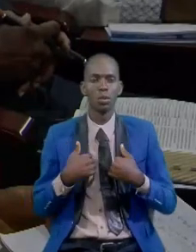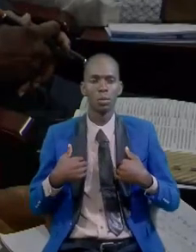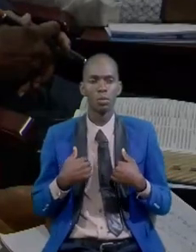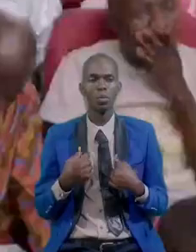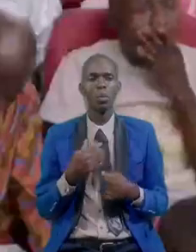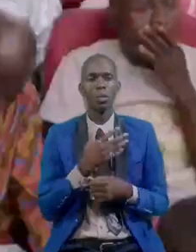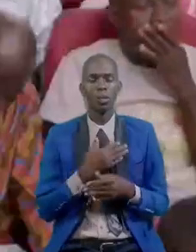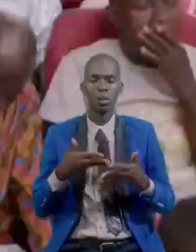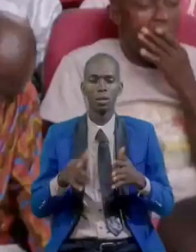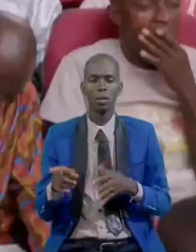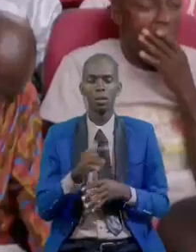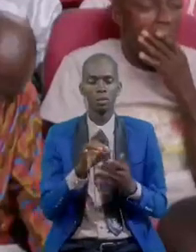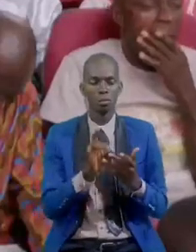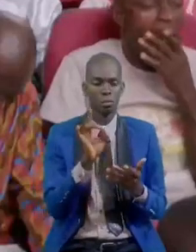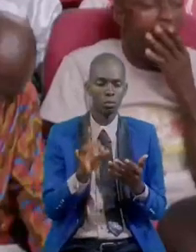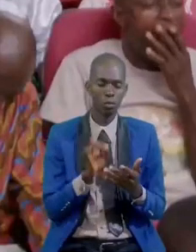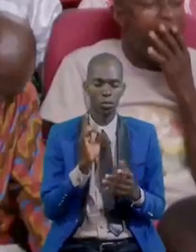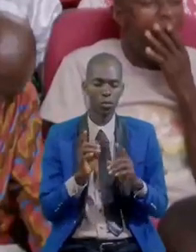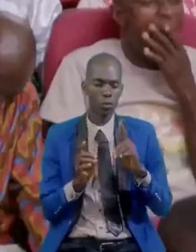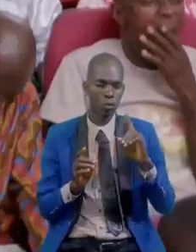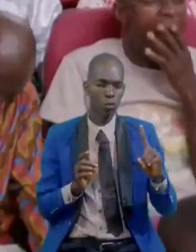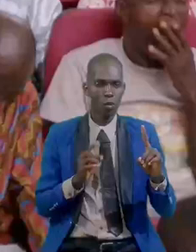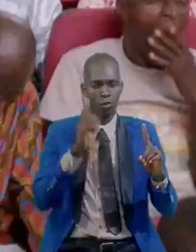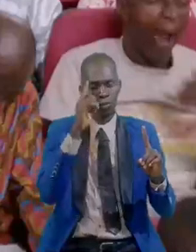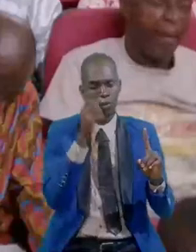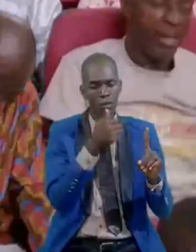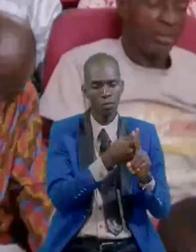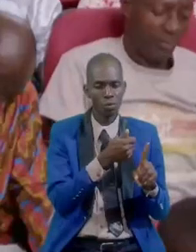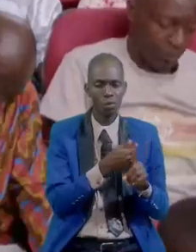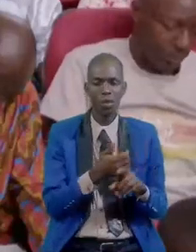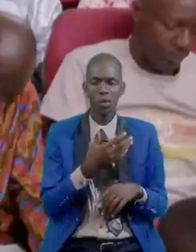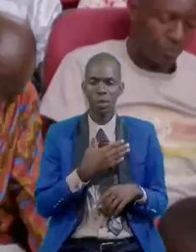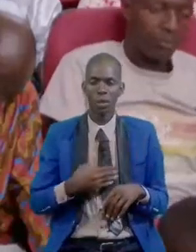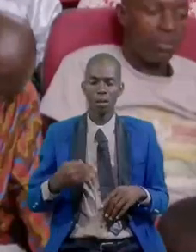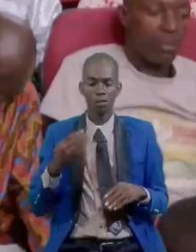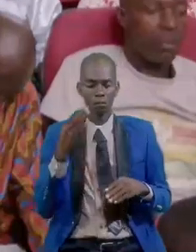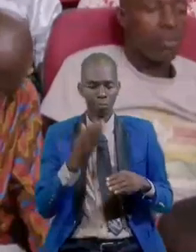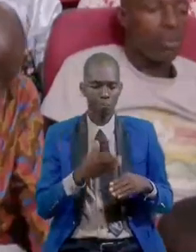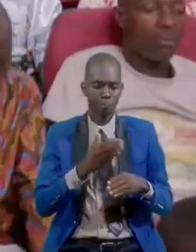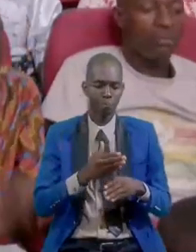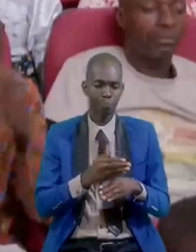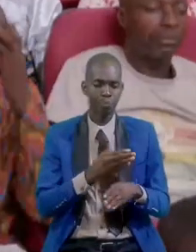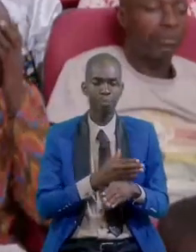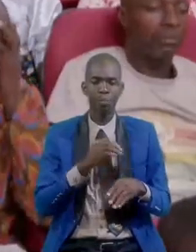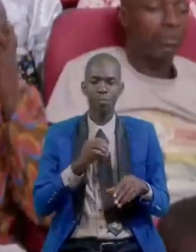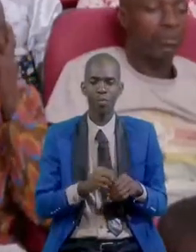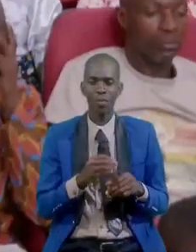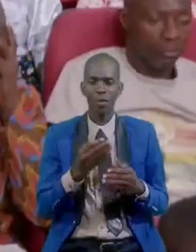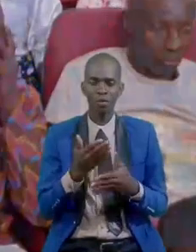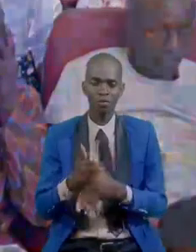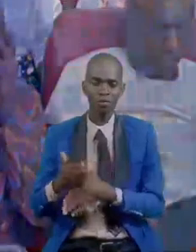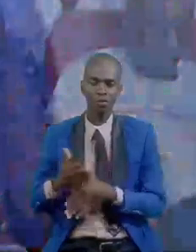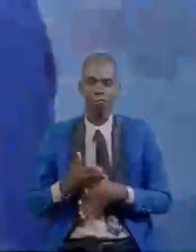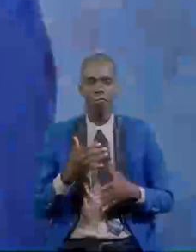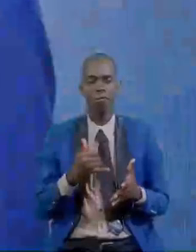taureaux, qu'ils le coupent par morceaux, et qui le place sur le bois, sans y mettre le